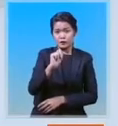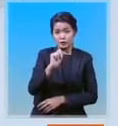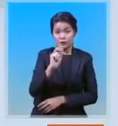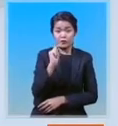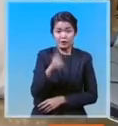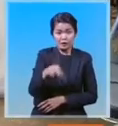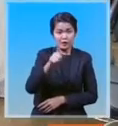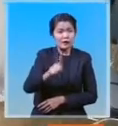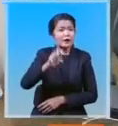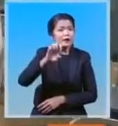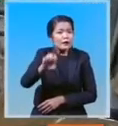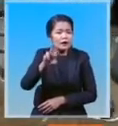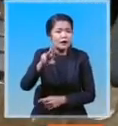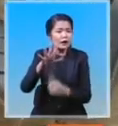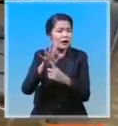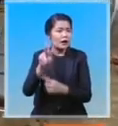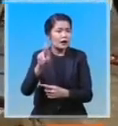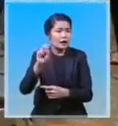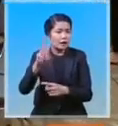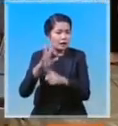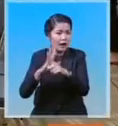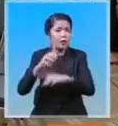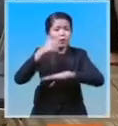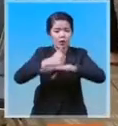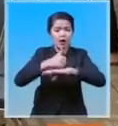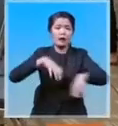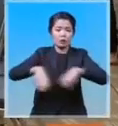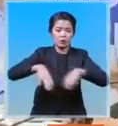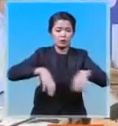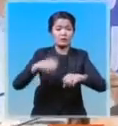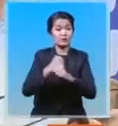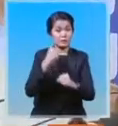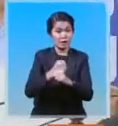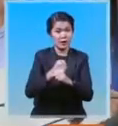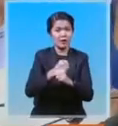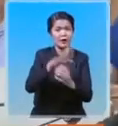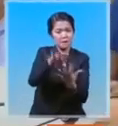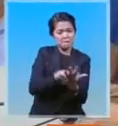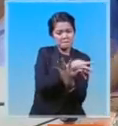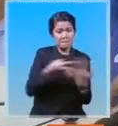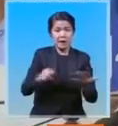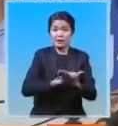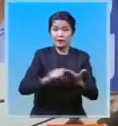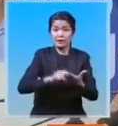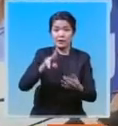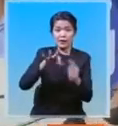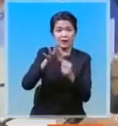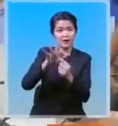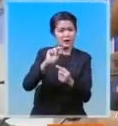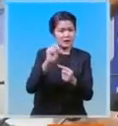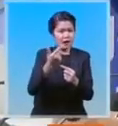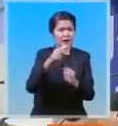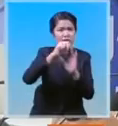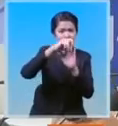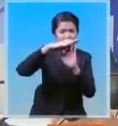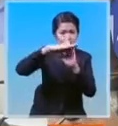พรรคจะมีการประชุมช่วงบ่ายวันนี้ล่ะค่ะเพื่อที่จะวางโครงร่างนโยบายย้ำเลยนะคะว่าพันธกิจสำคัญของ